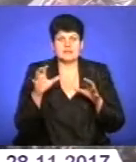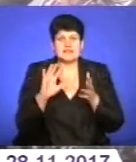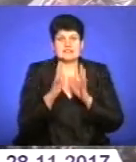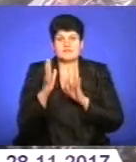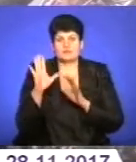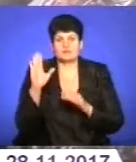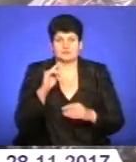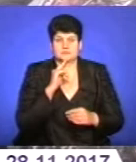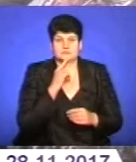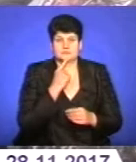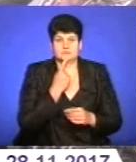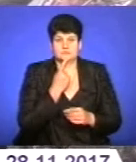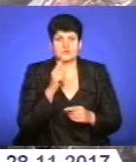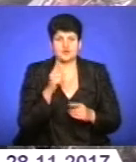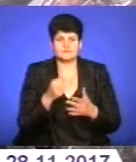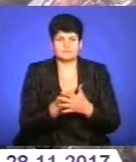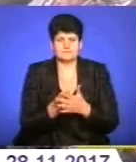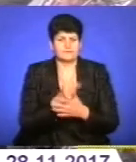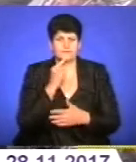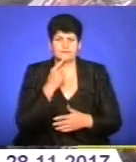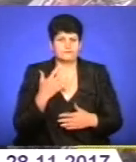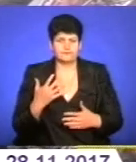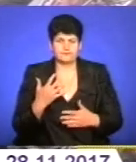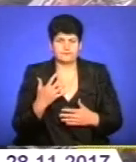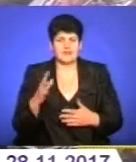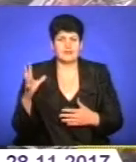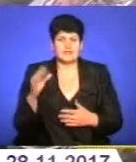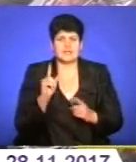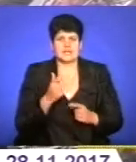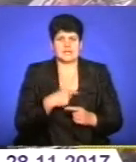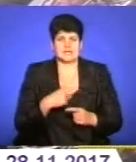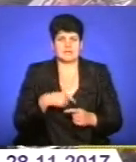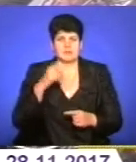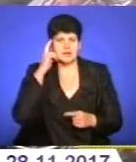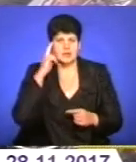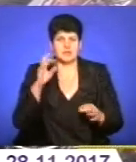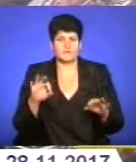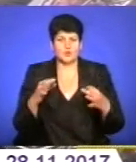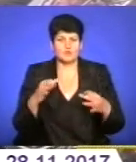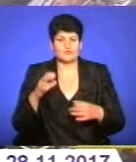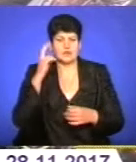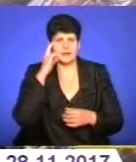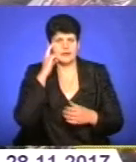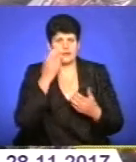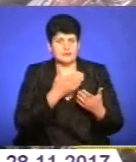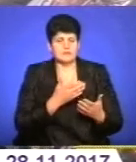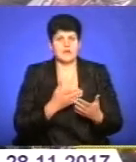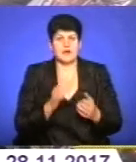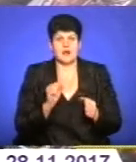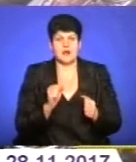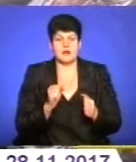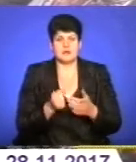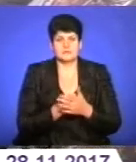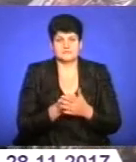вибити дуже тяжко. Все тільки на себе Київ бере, дозволи всі Київ, а пробити